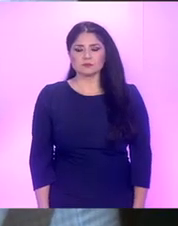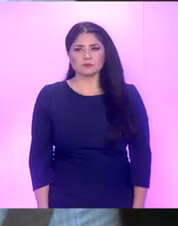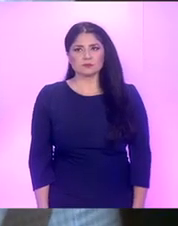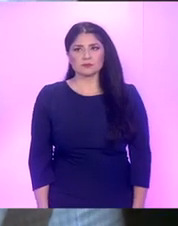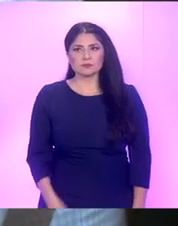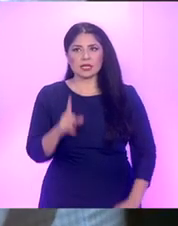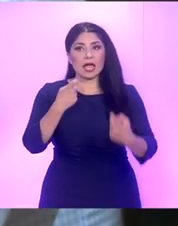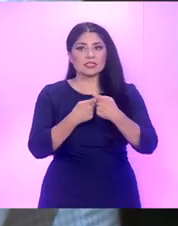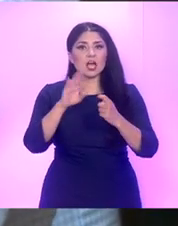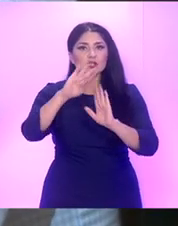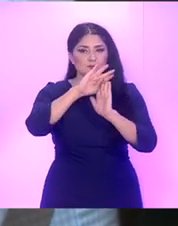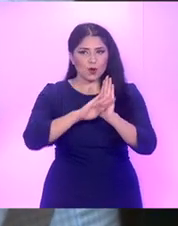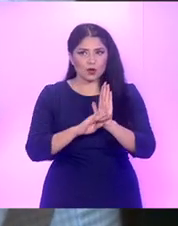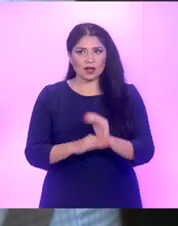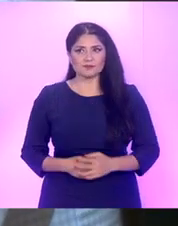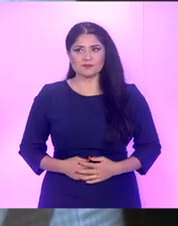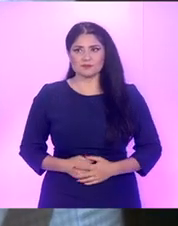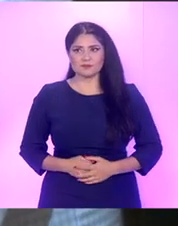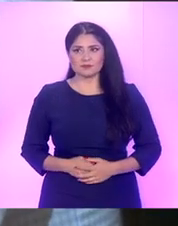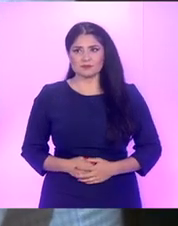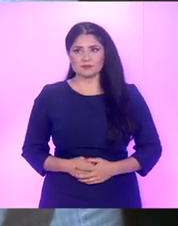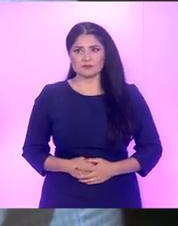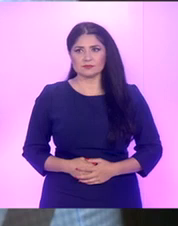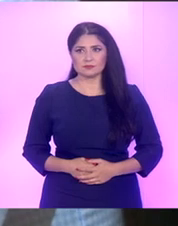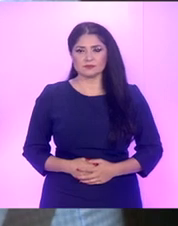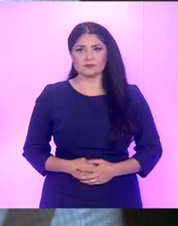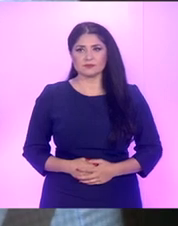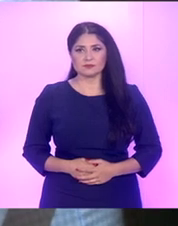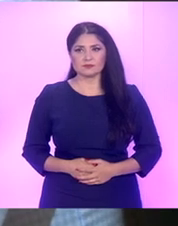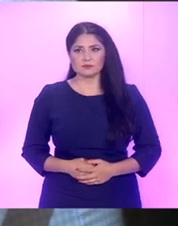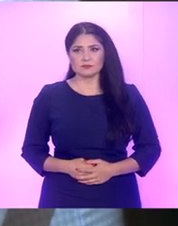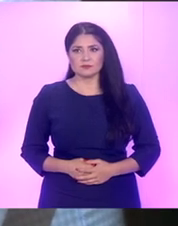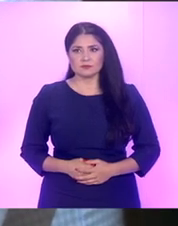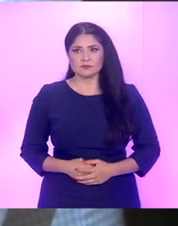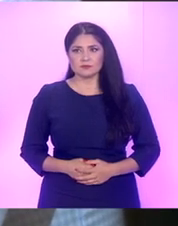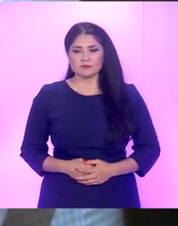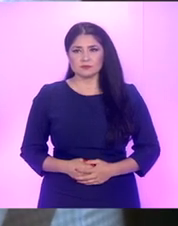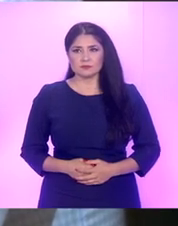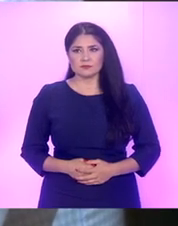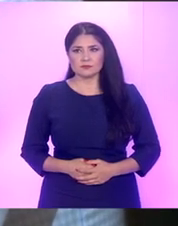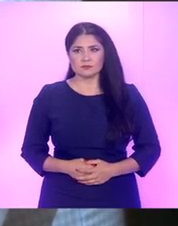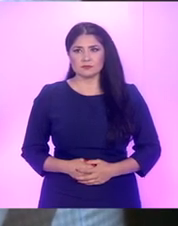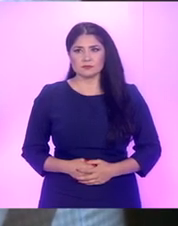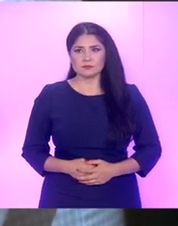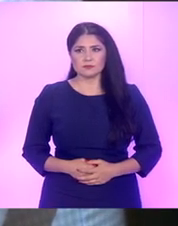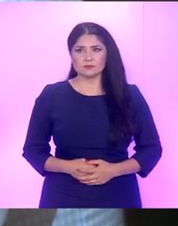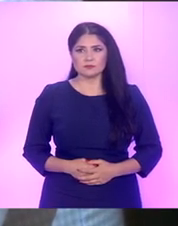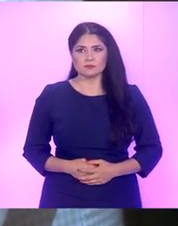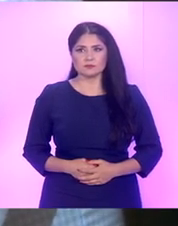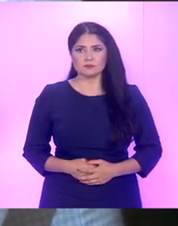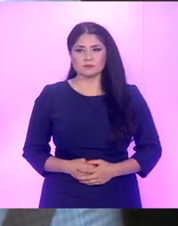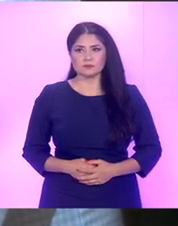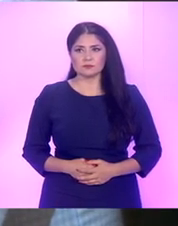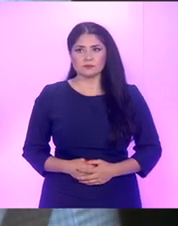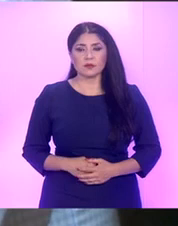Dacă exista acest sistem viclaz la momentul respectiv, poate Stan Eugen nu s-ar fi întâmplat, nu ar fi fost atât